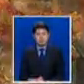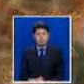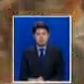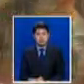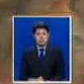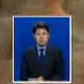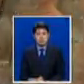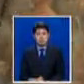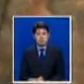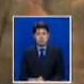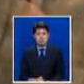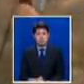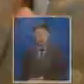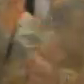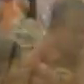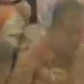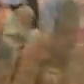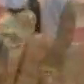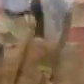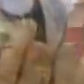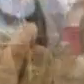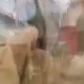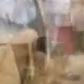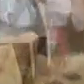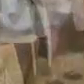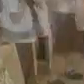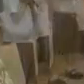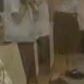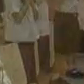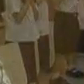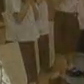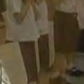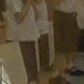ปาเจราจริยาโหนติ